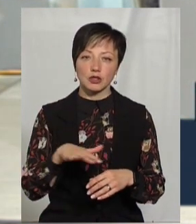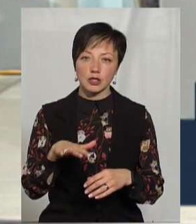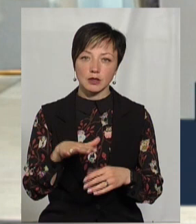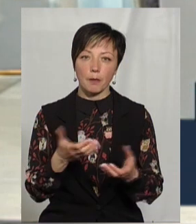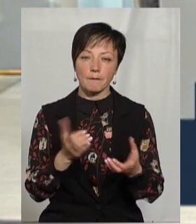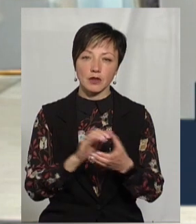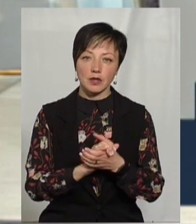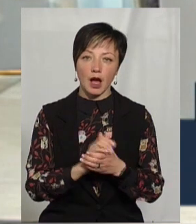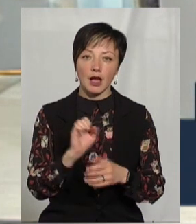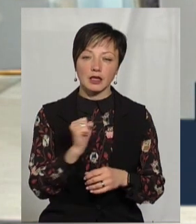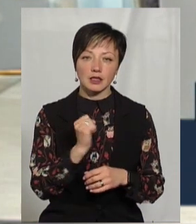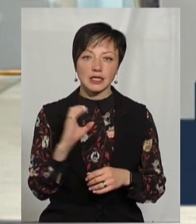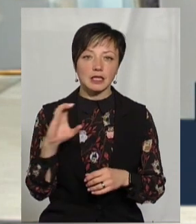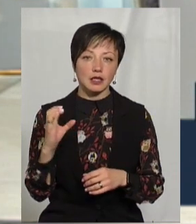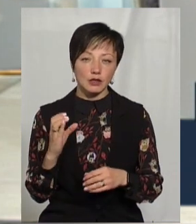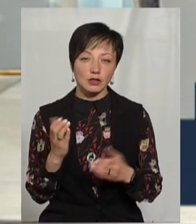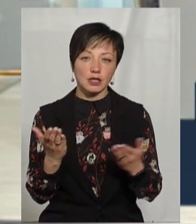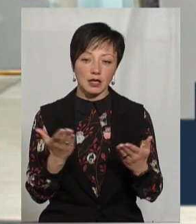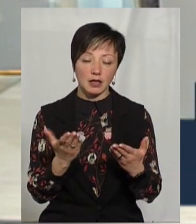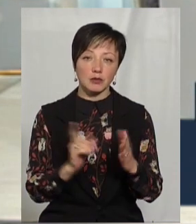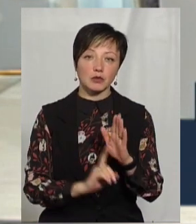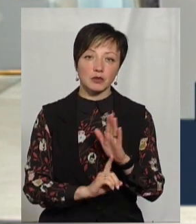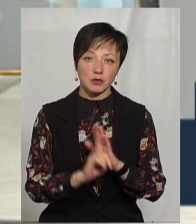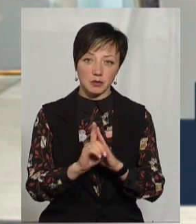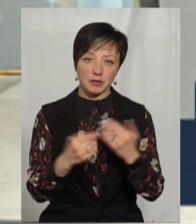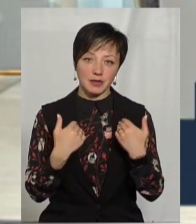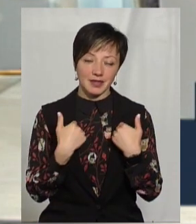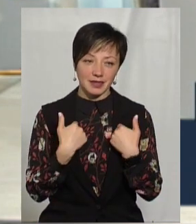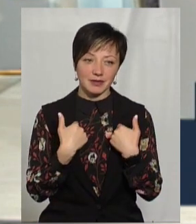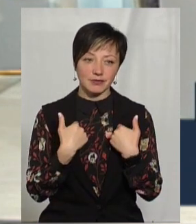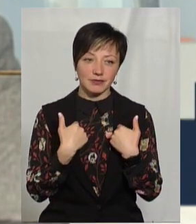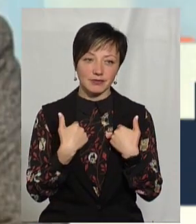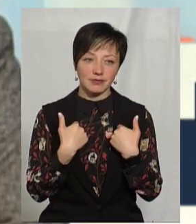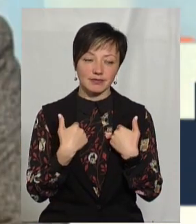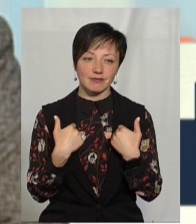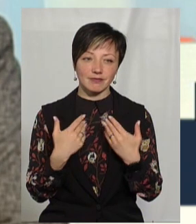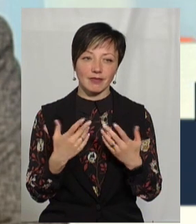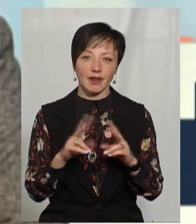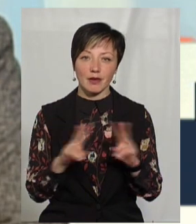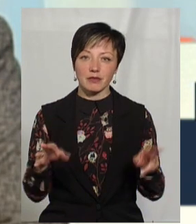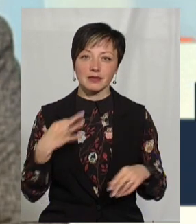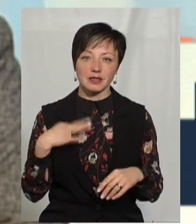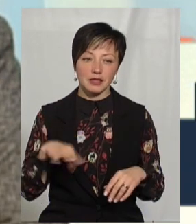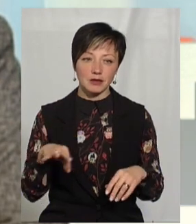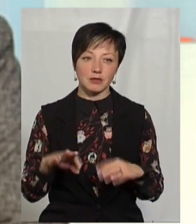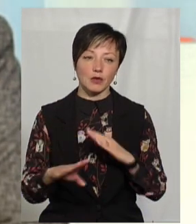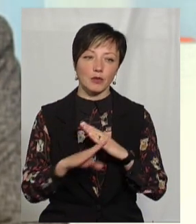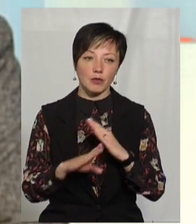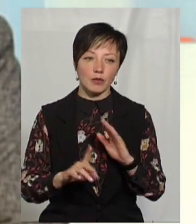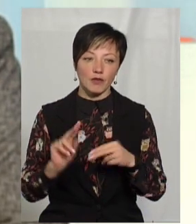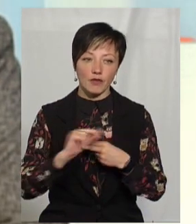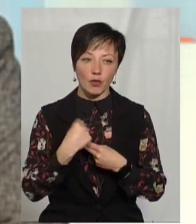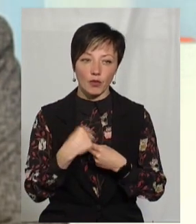не познайомився з Андрієм Сергійовичем, який взявся отак за мене як за сина, який почав